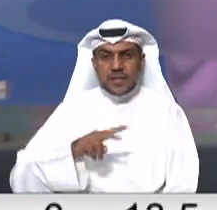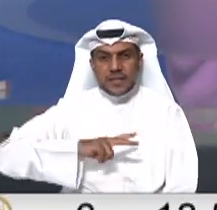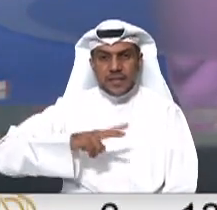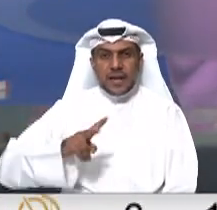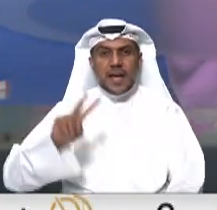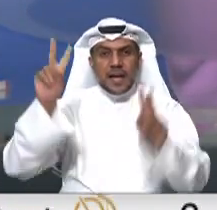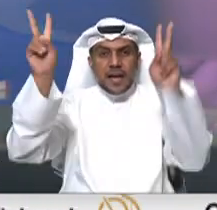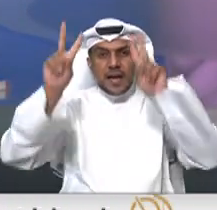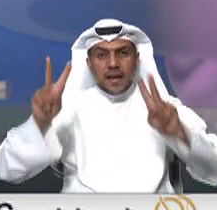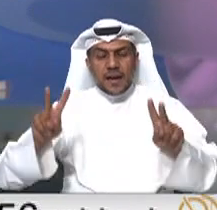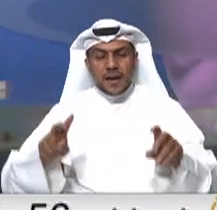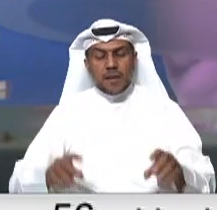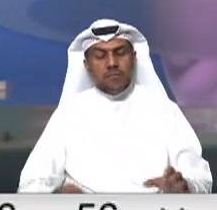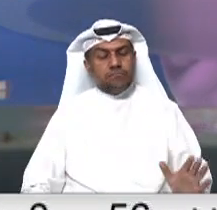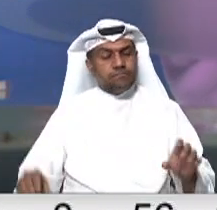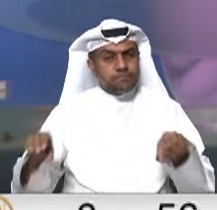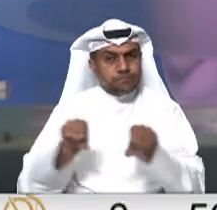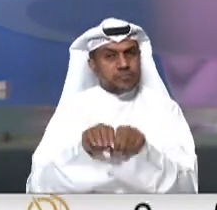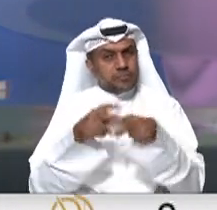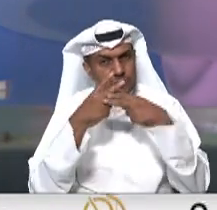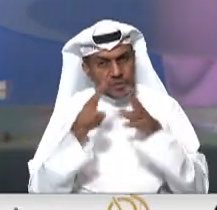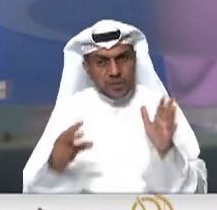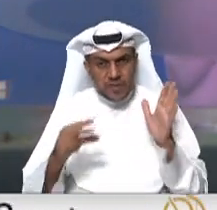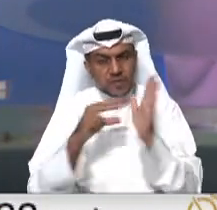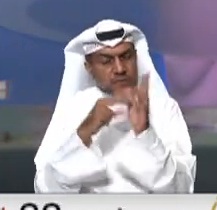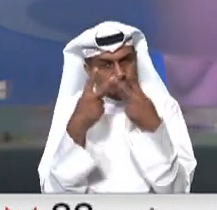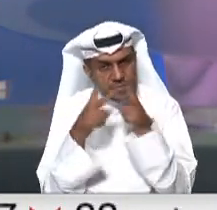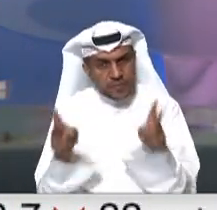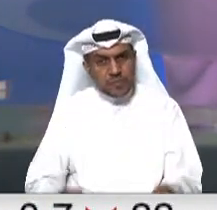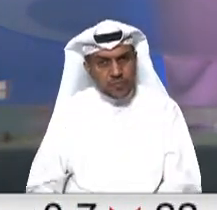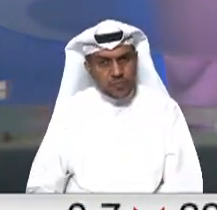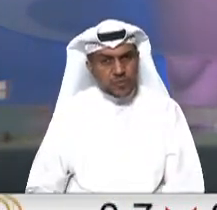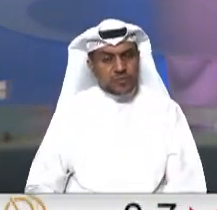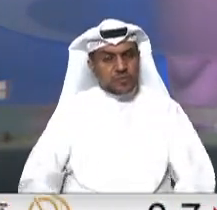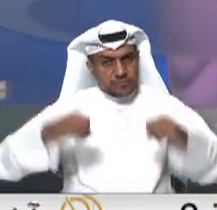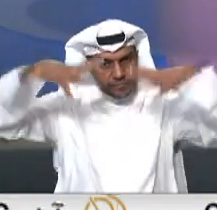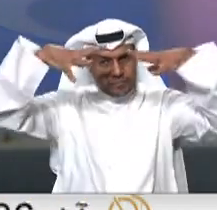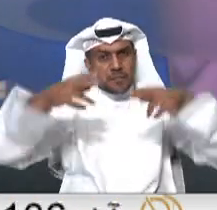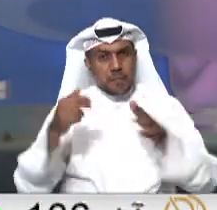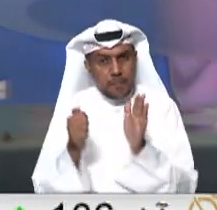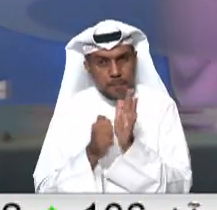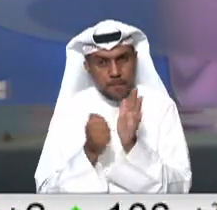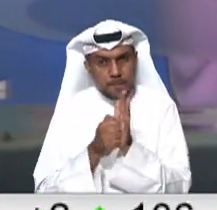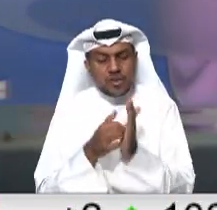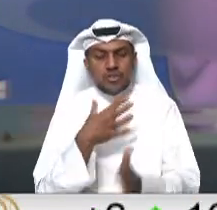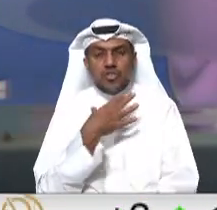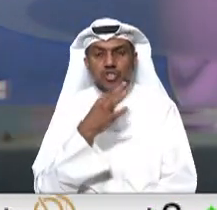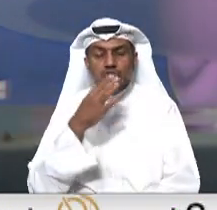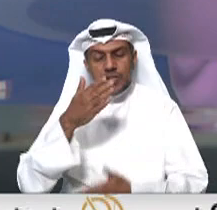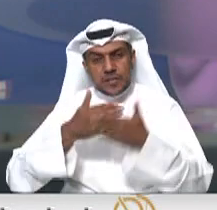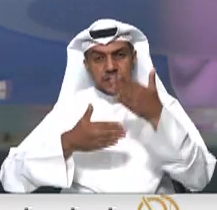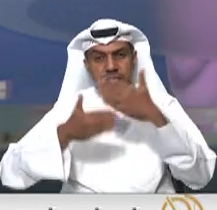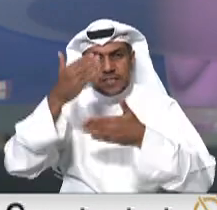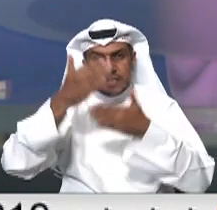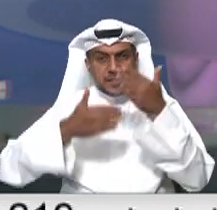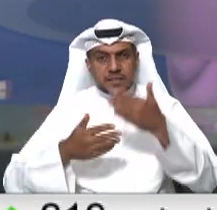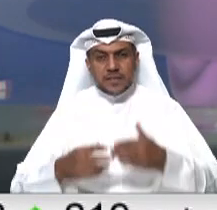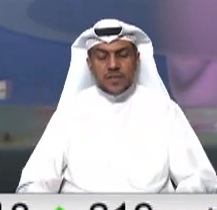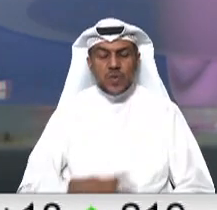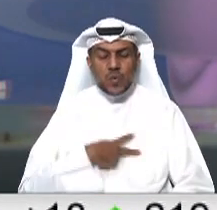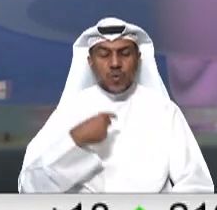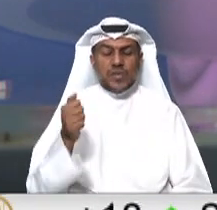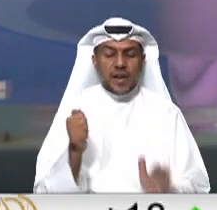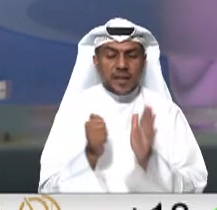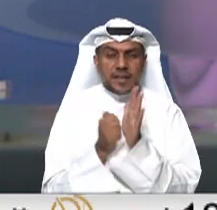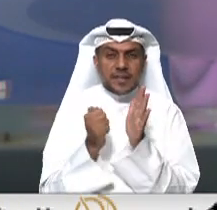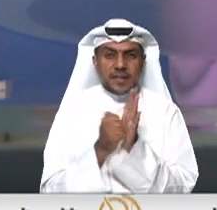للضواحي السكنية والمباني الحكومية. في هذا الشأن أعلنت المؤسسة العامة للرعاية السكنية نجاح